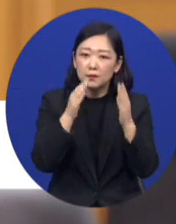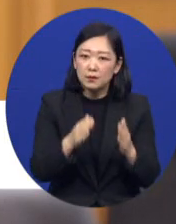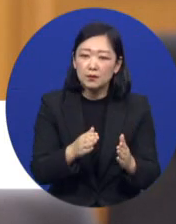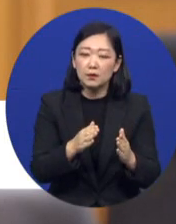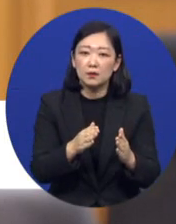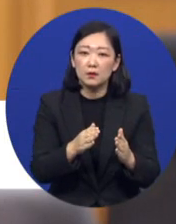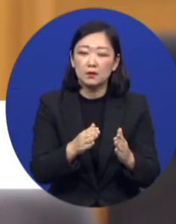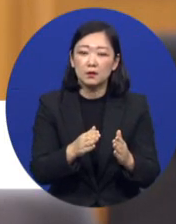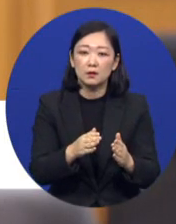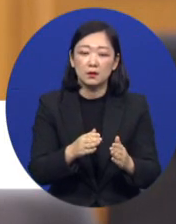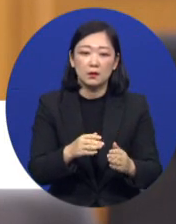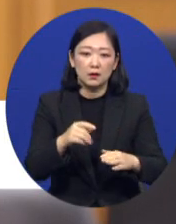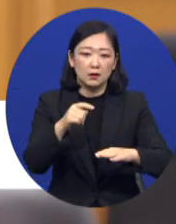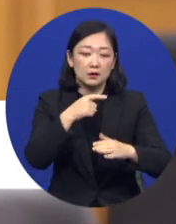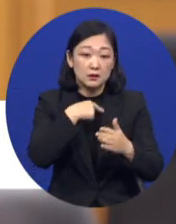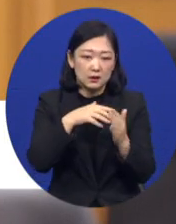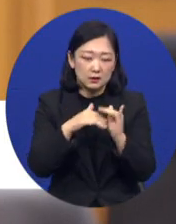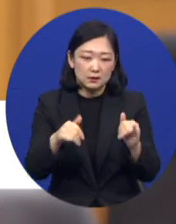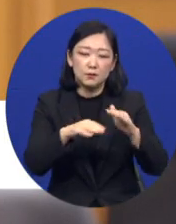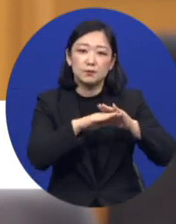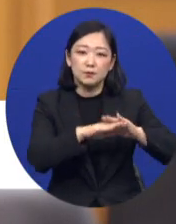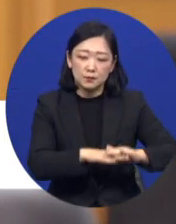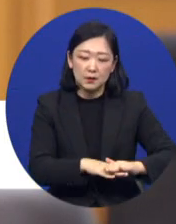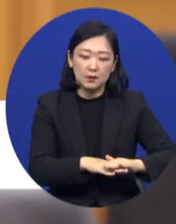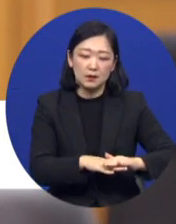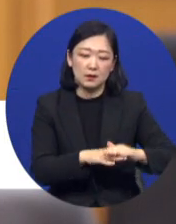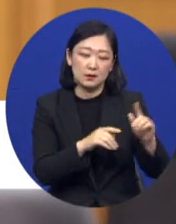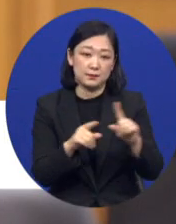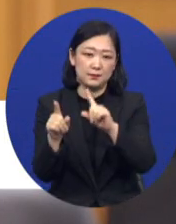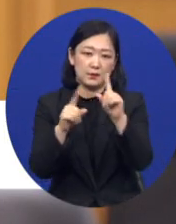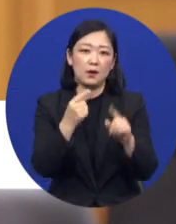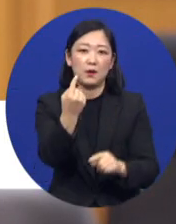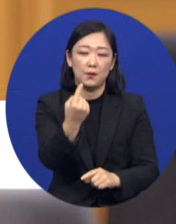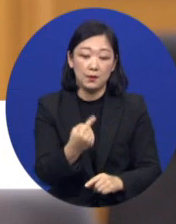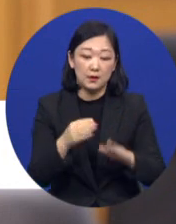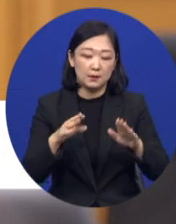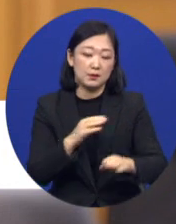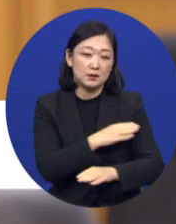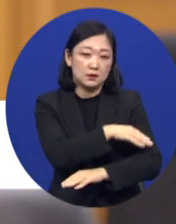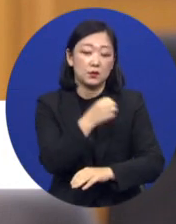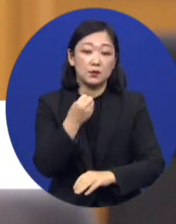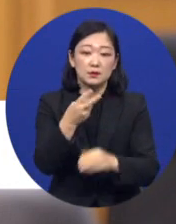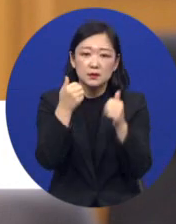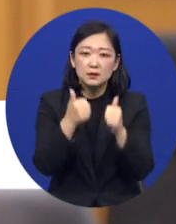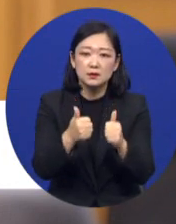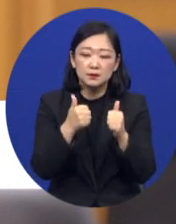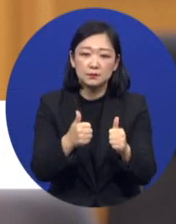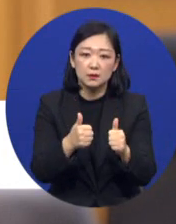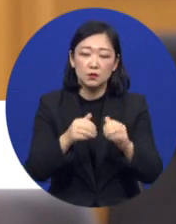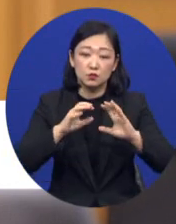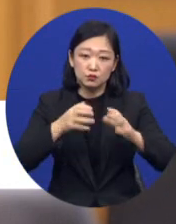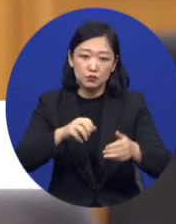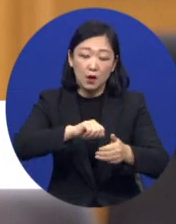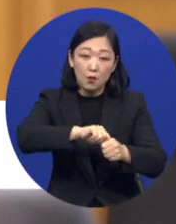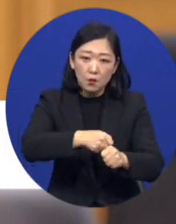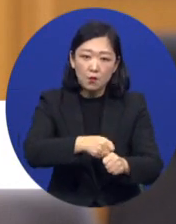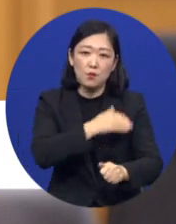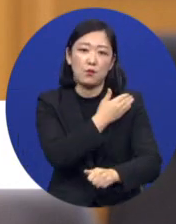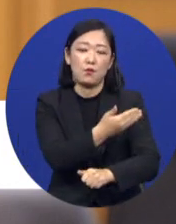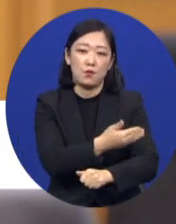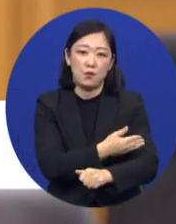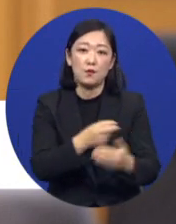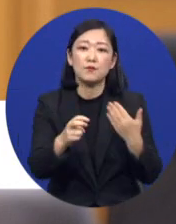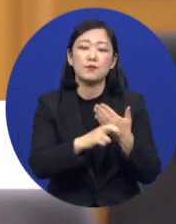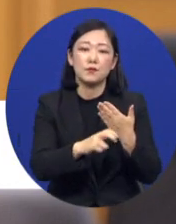가슴에 묻고 통안의 세월을 보내왔습니다. 이번 직권 재심으로 국가 공권력이 위법하고 부당한 잘못을 바로잡고